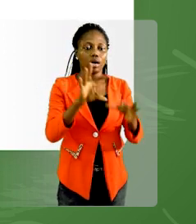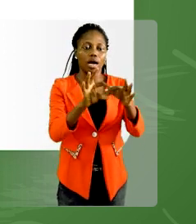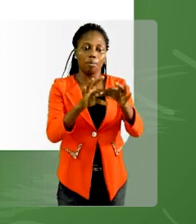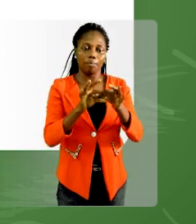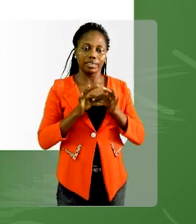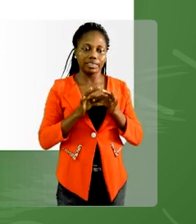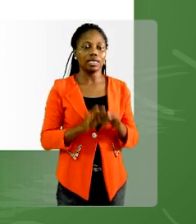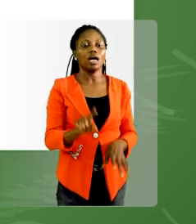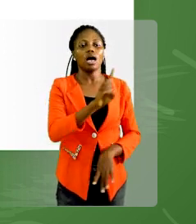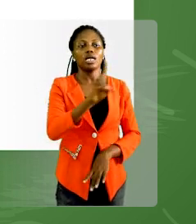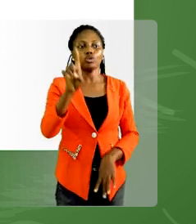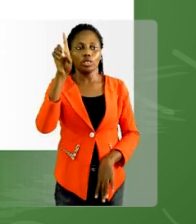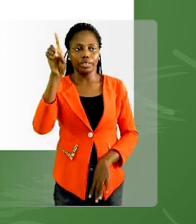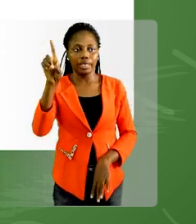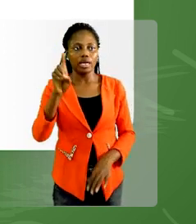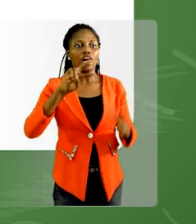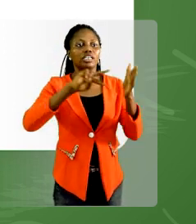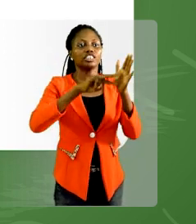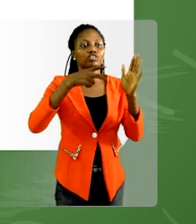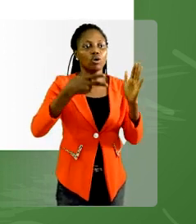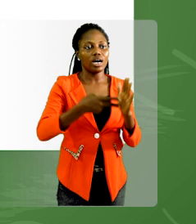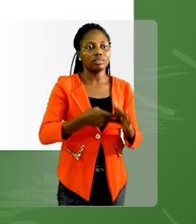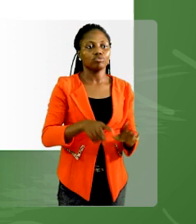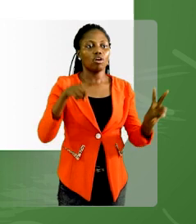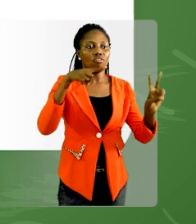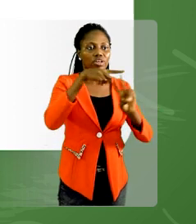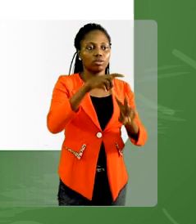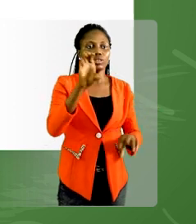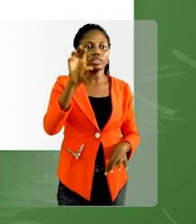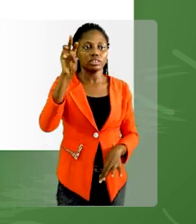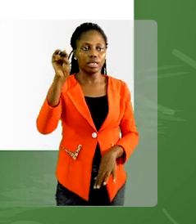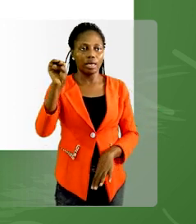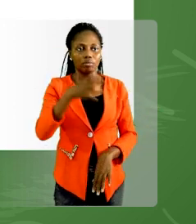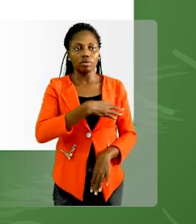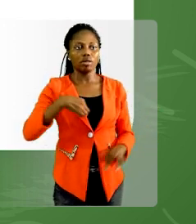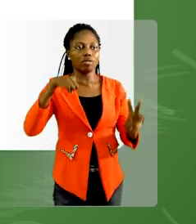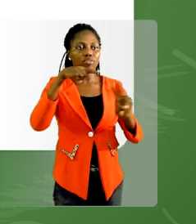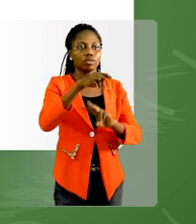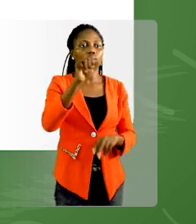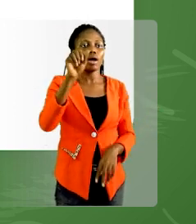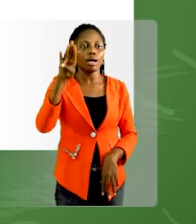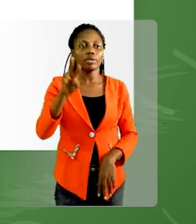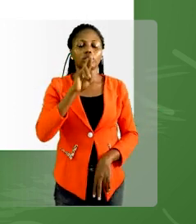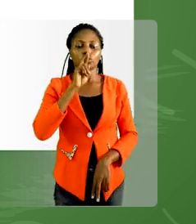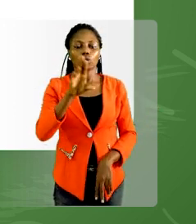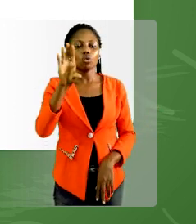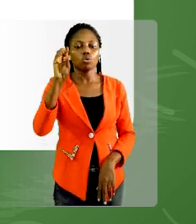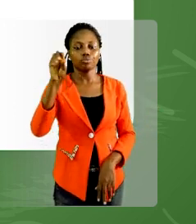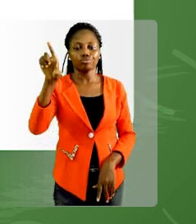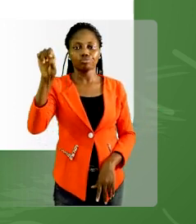à la droite D équivaut à vecteur CM et vecteur AB sont